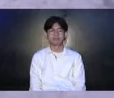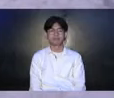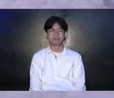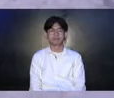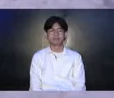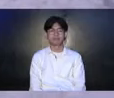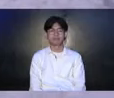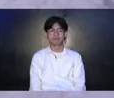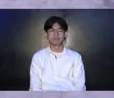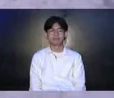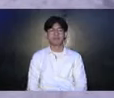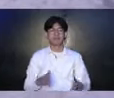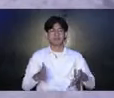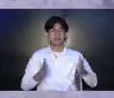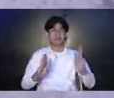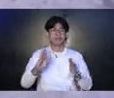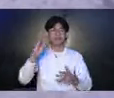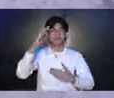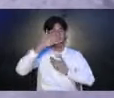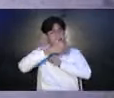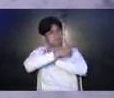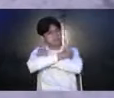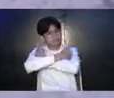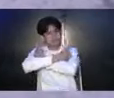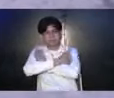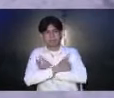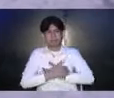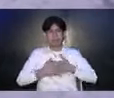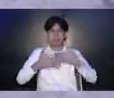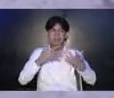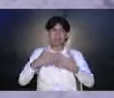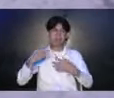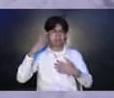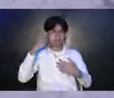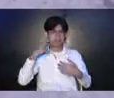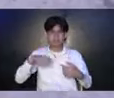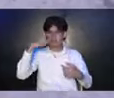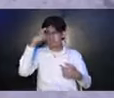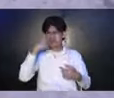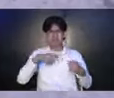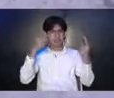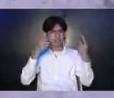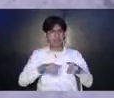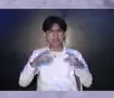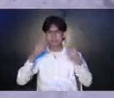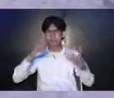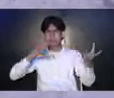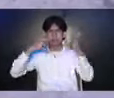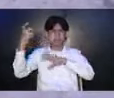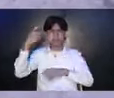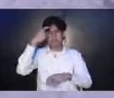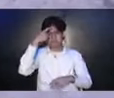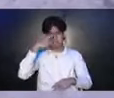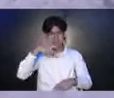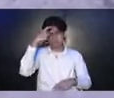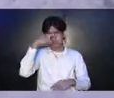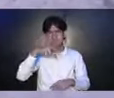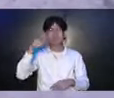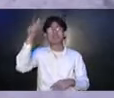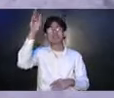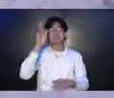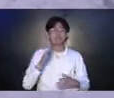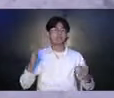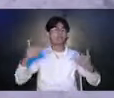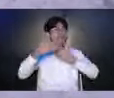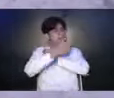Magpayakap ka lang. Kahit di mo naiintindihan ang mga nangyayari sa iyo, magpayakap ka lang kay Jesus.